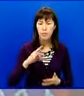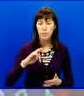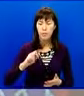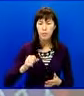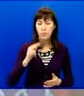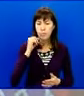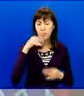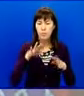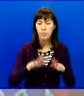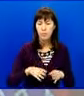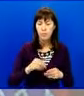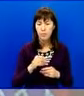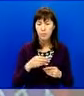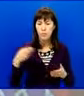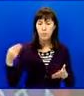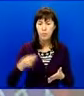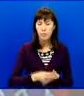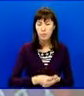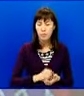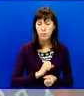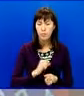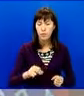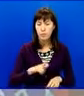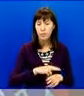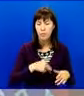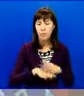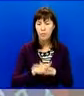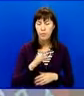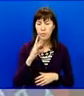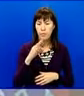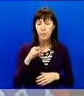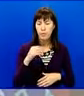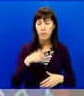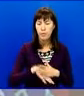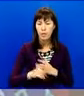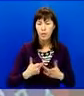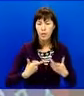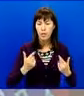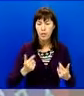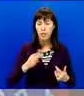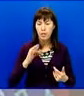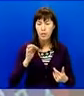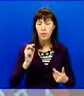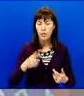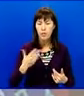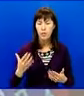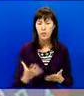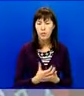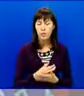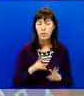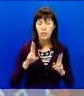но муж решил не платить и отправился в полицию. Жительница Кентау скрывалась в гостинице города Тарас, где ее